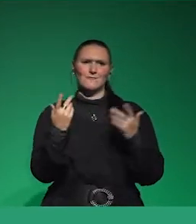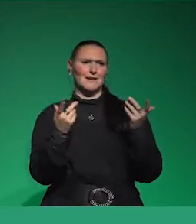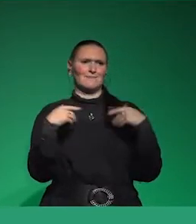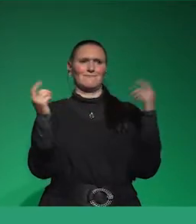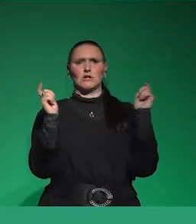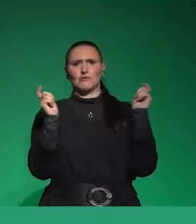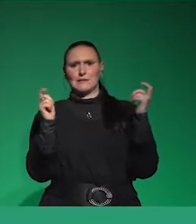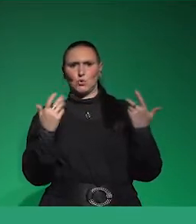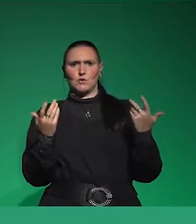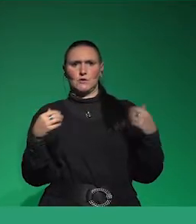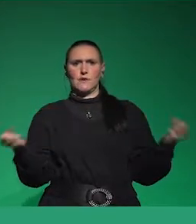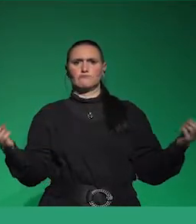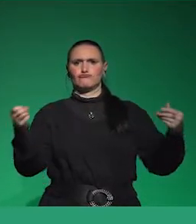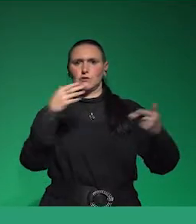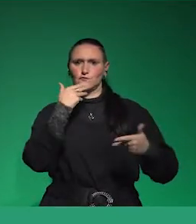machen.